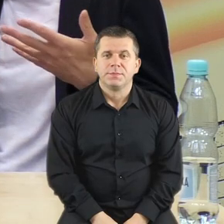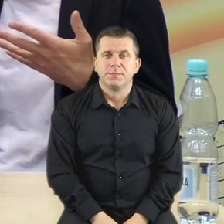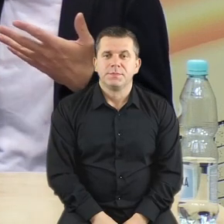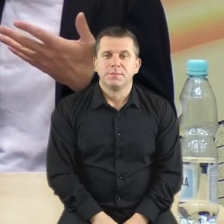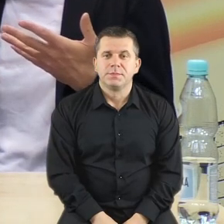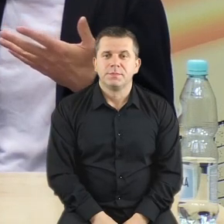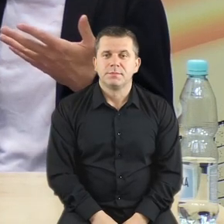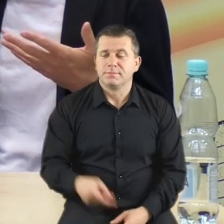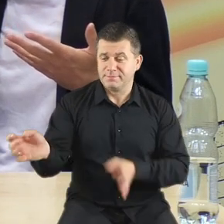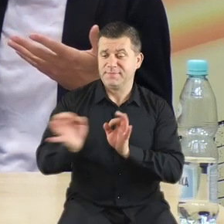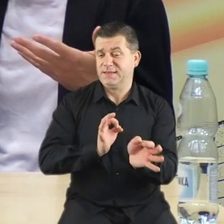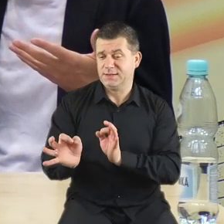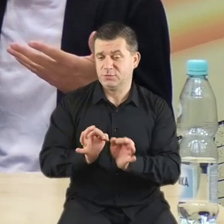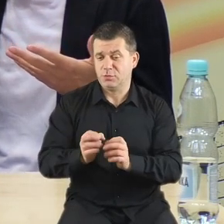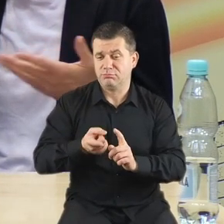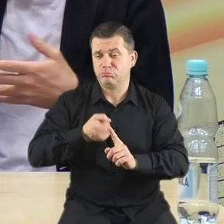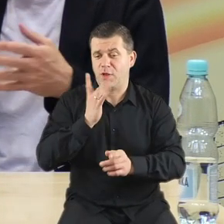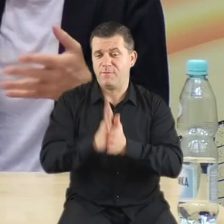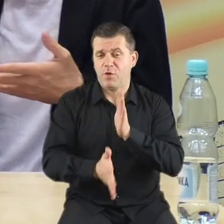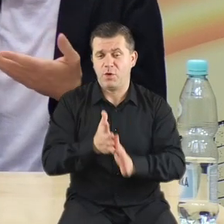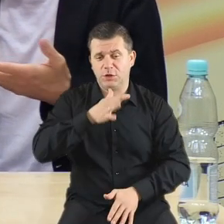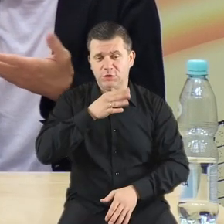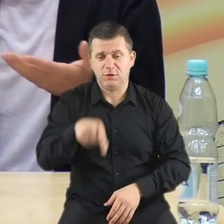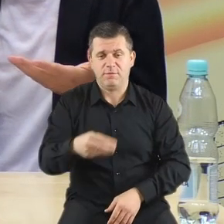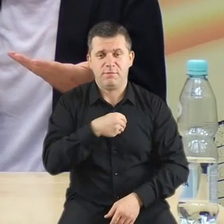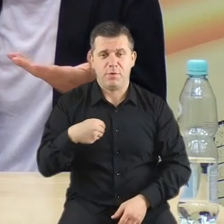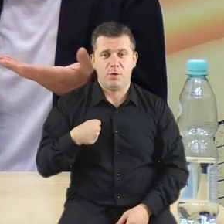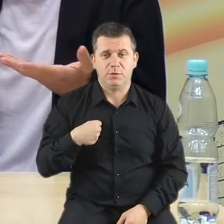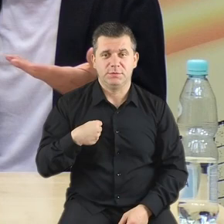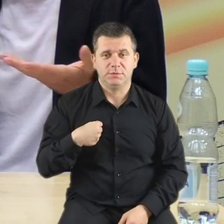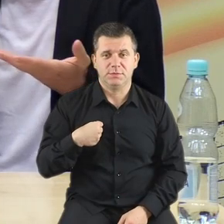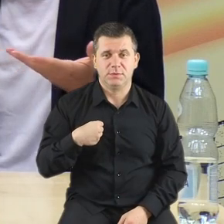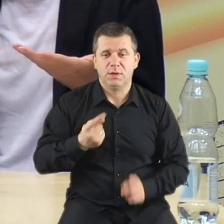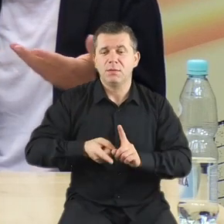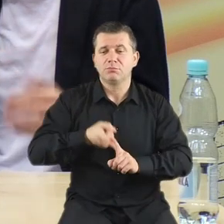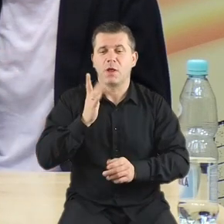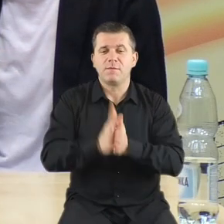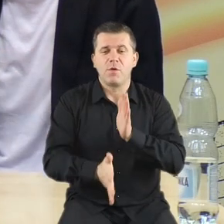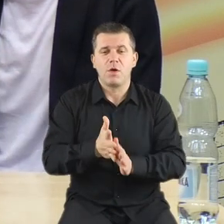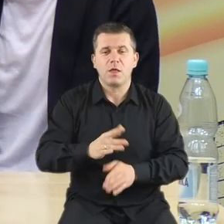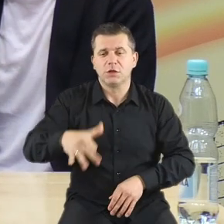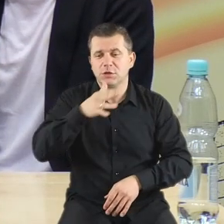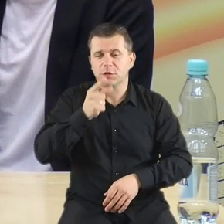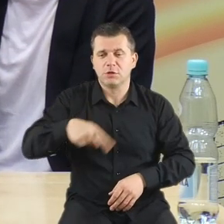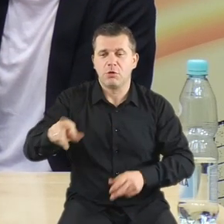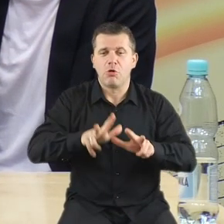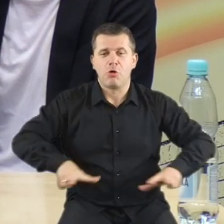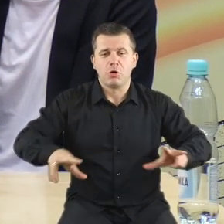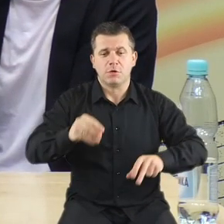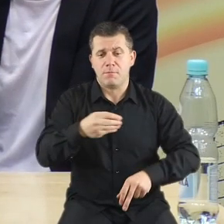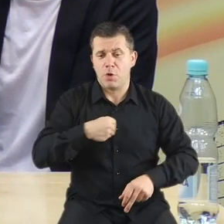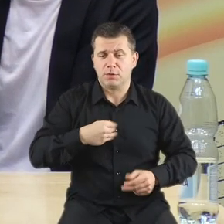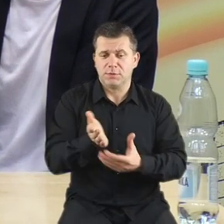no, historia przedwojennych Żydów w Polsce, przedwojennej żydowskiej rodziny w Polsce międzywojnia.